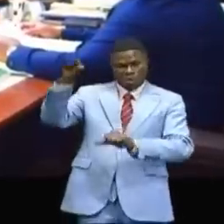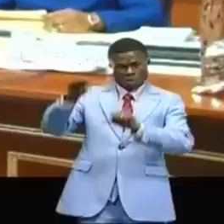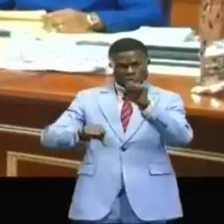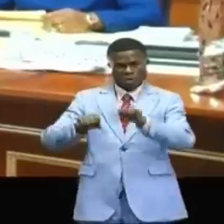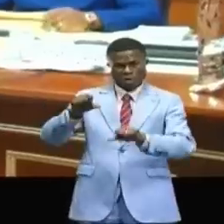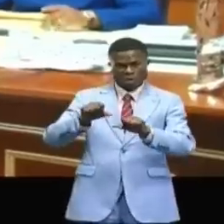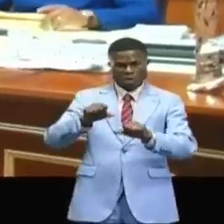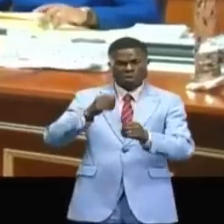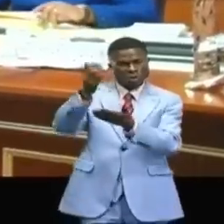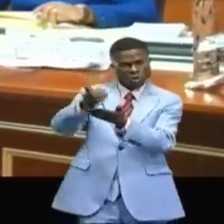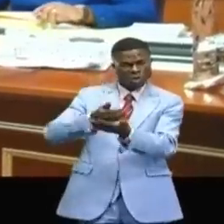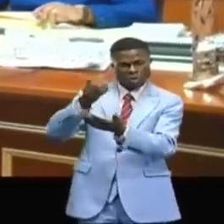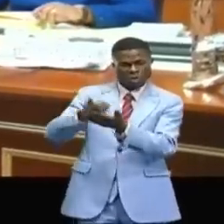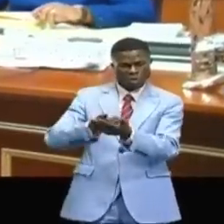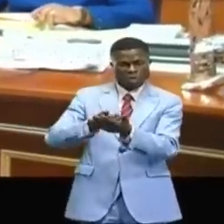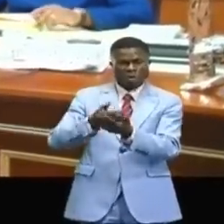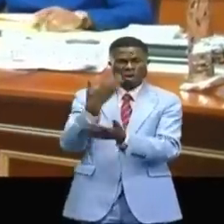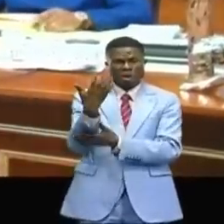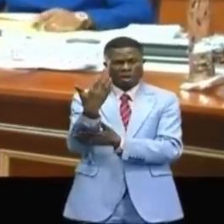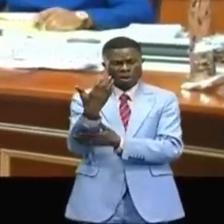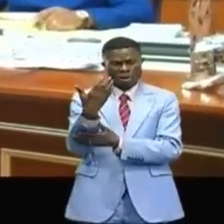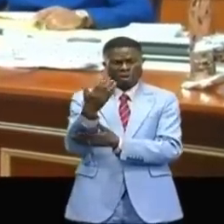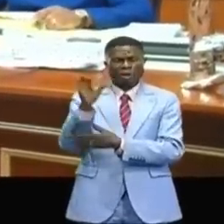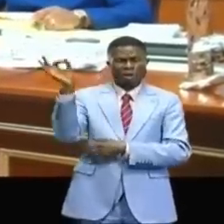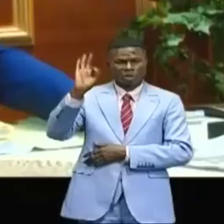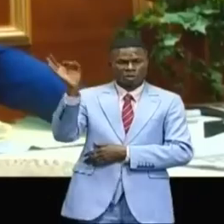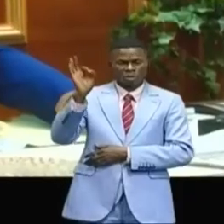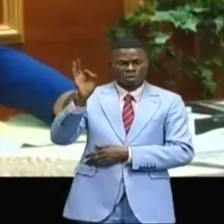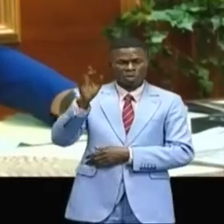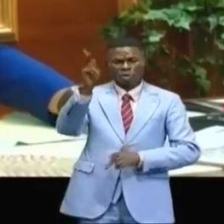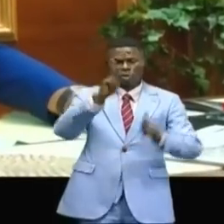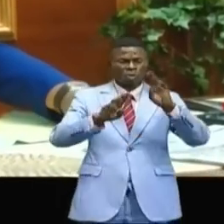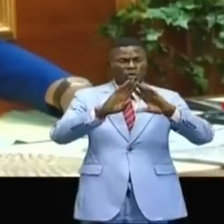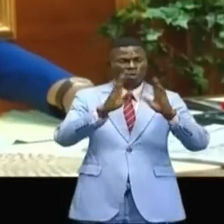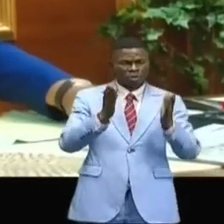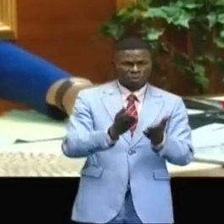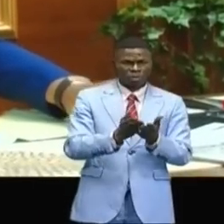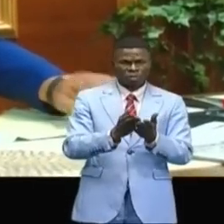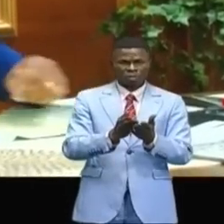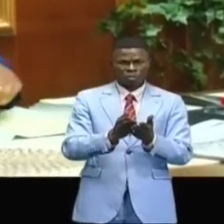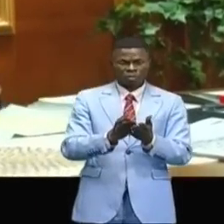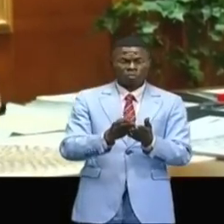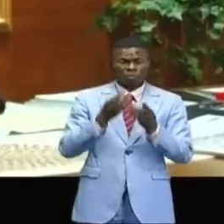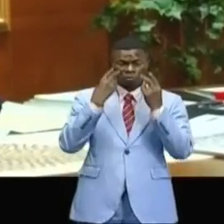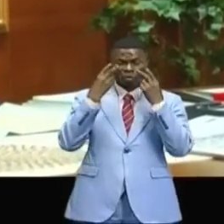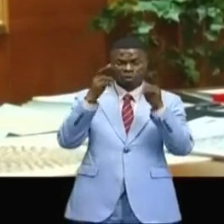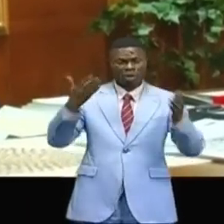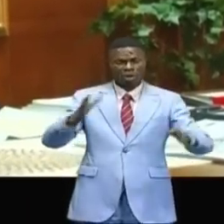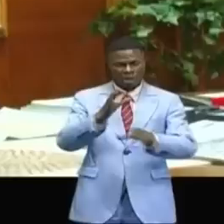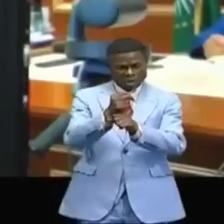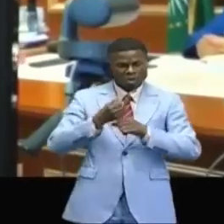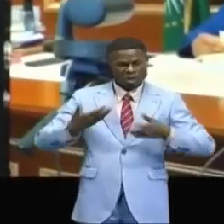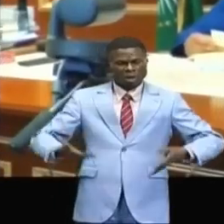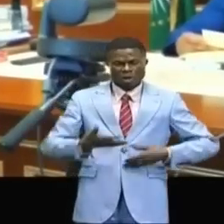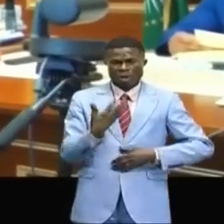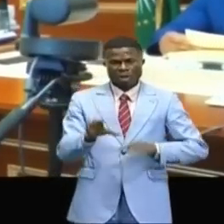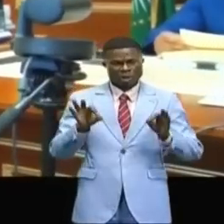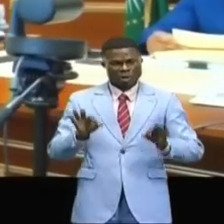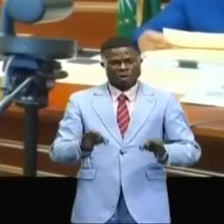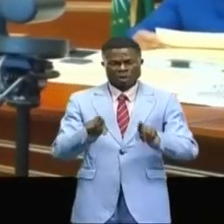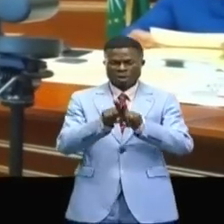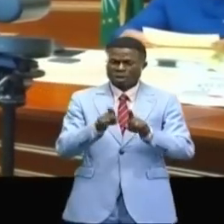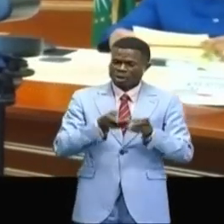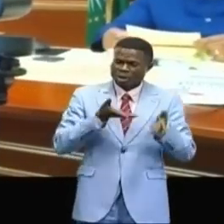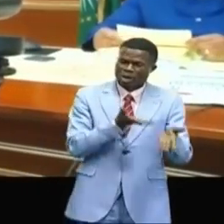liés à l'exploitation artisanale, assurer à nos populations la pleine jouissance des ressources naturelles et